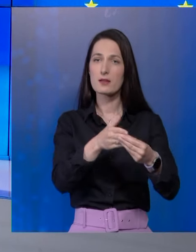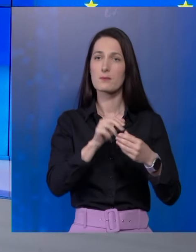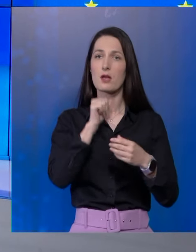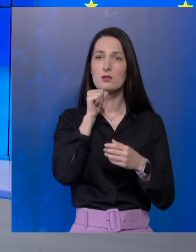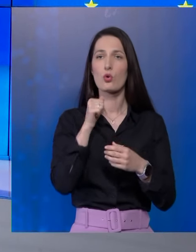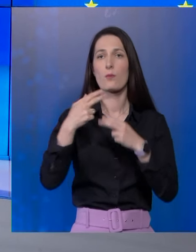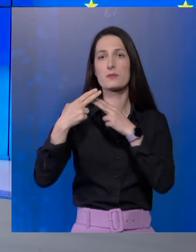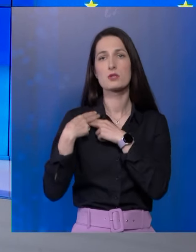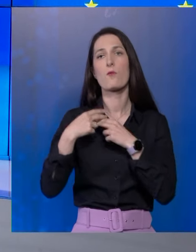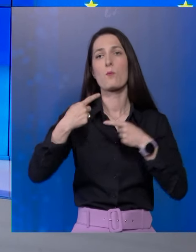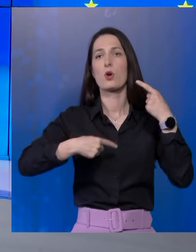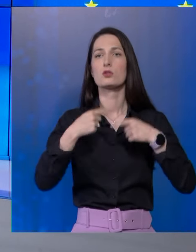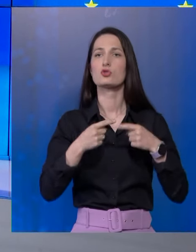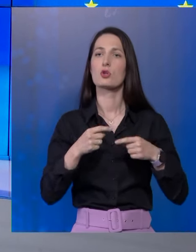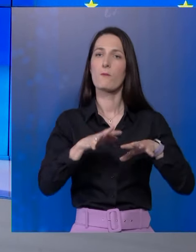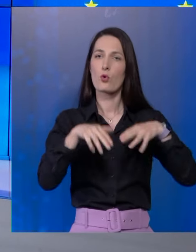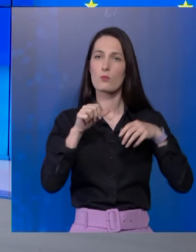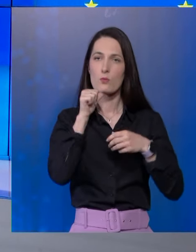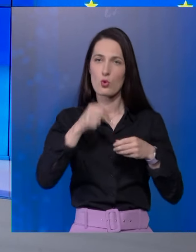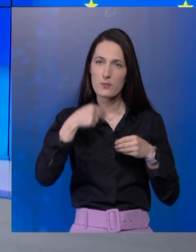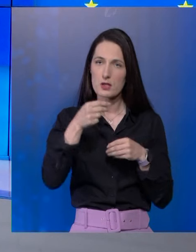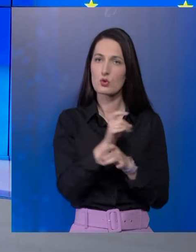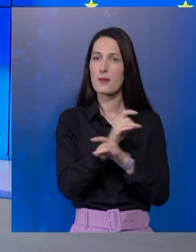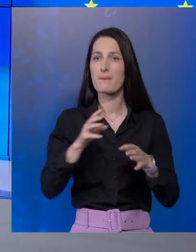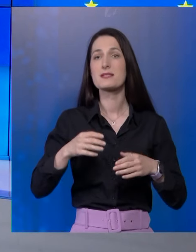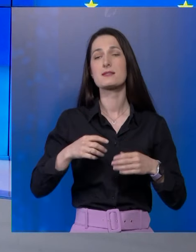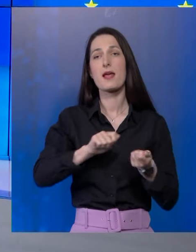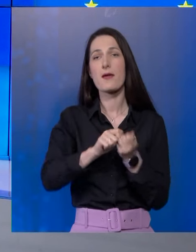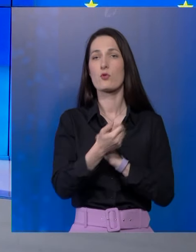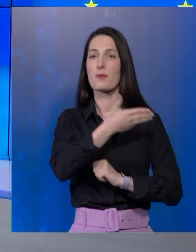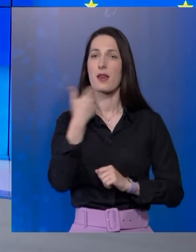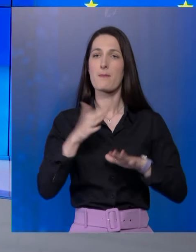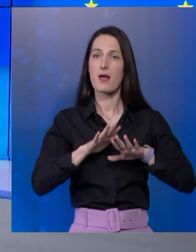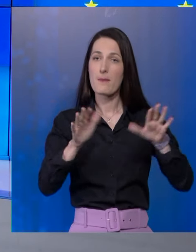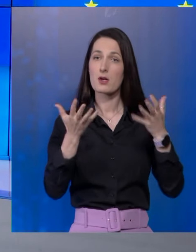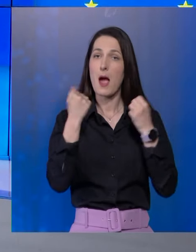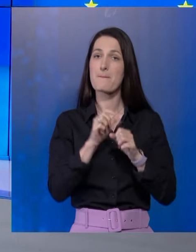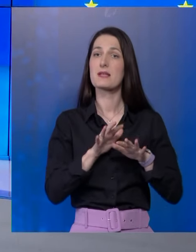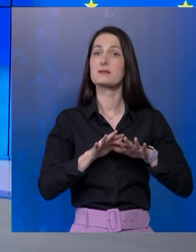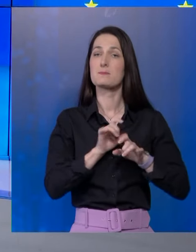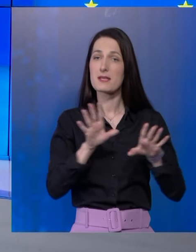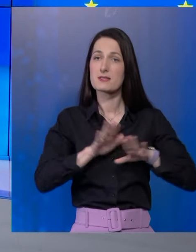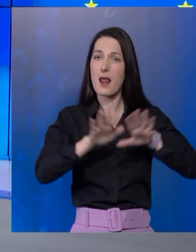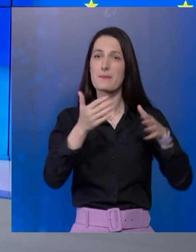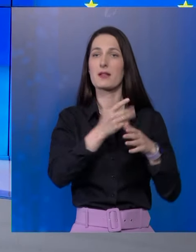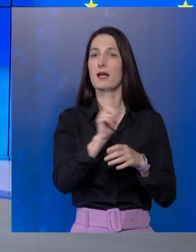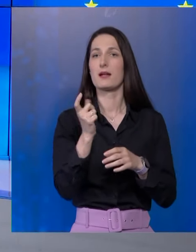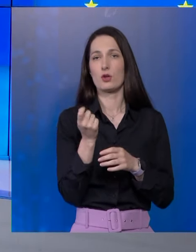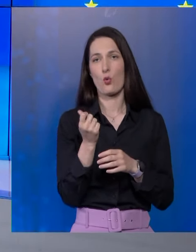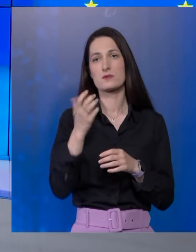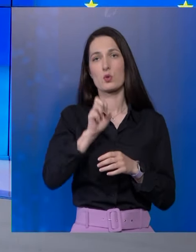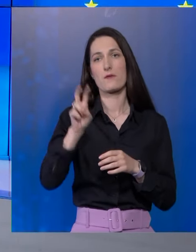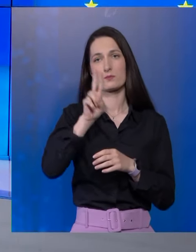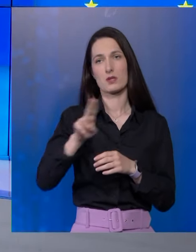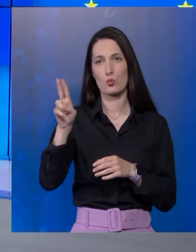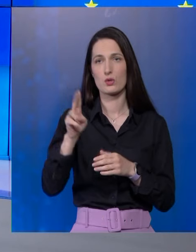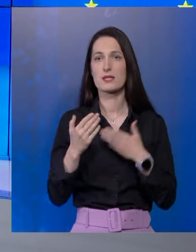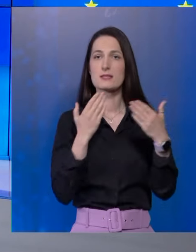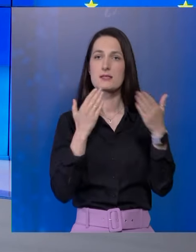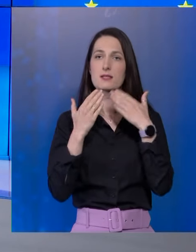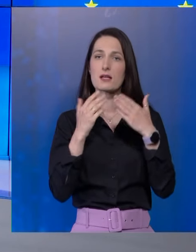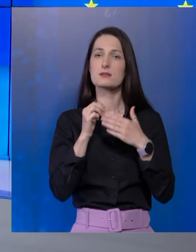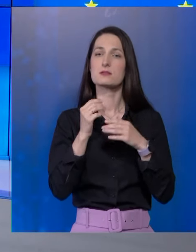predsjedavao političkim forumom i objasnio da bez reformi nema napretka, a bez napretka nema ni novca od Evropske unije. Sa sastanka